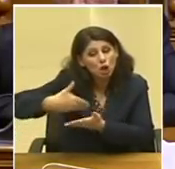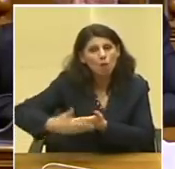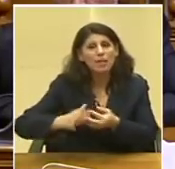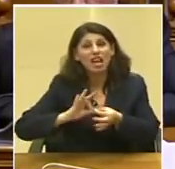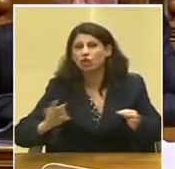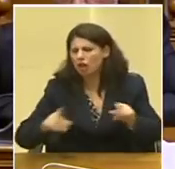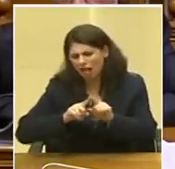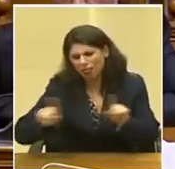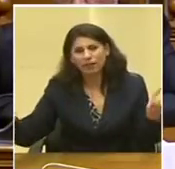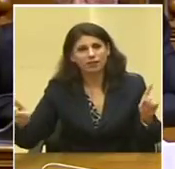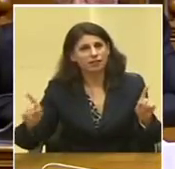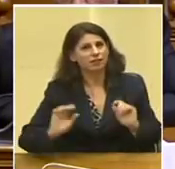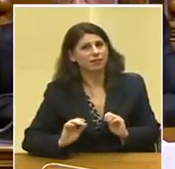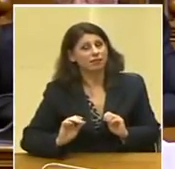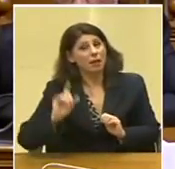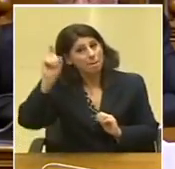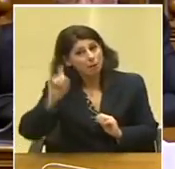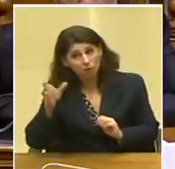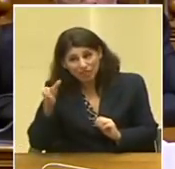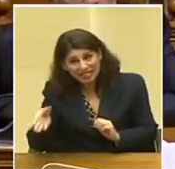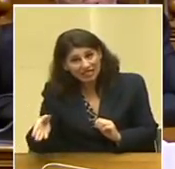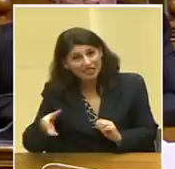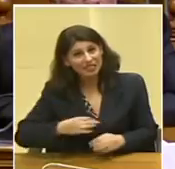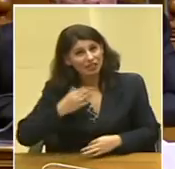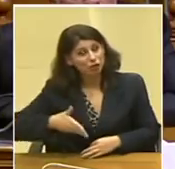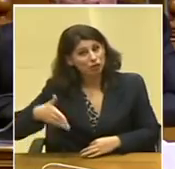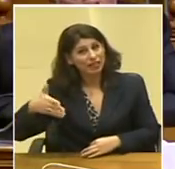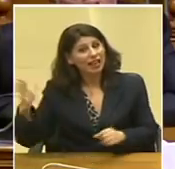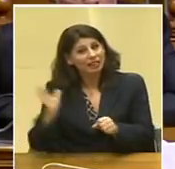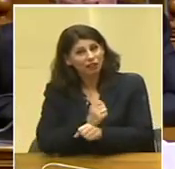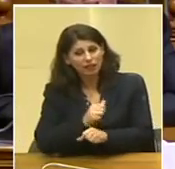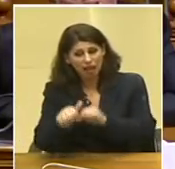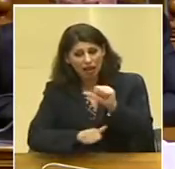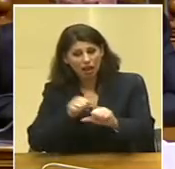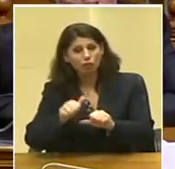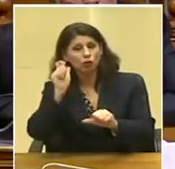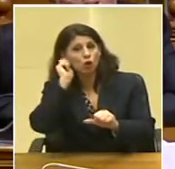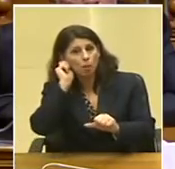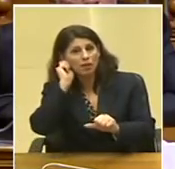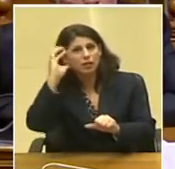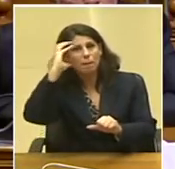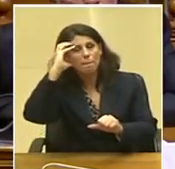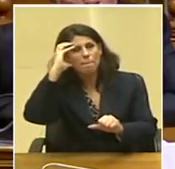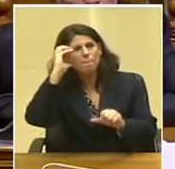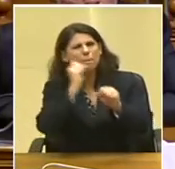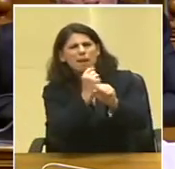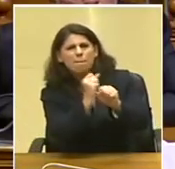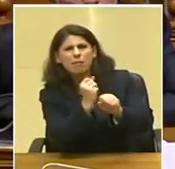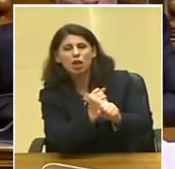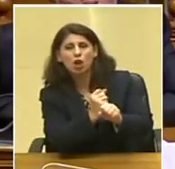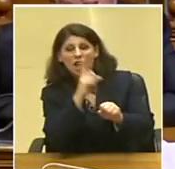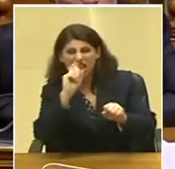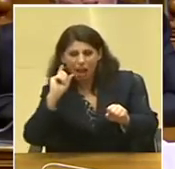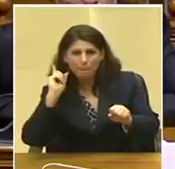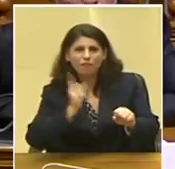Μήπως εσείς καταφέρατε ποτέ να αλλάξουν ονομασίες μνημείων, να τους